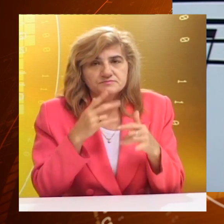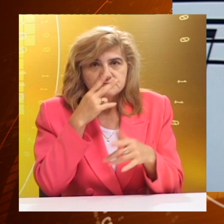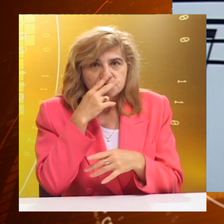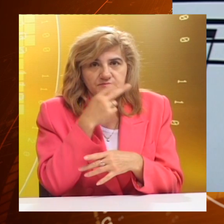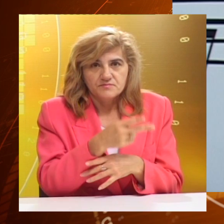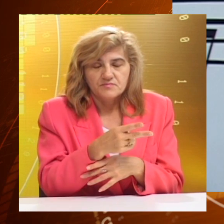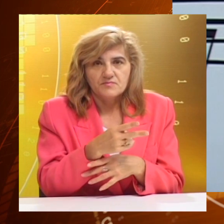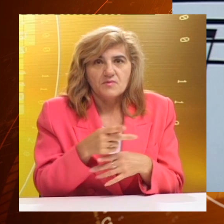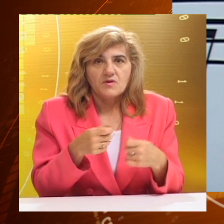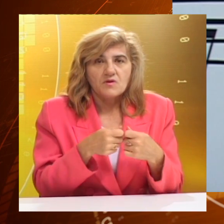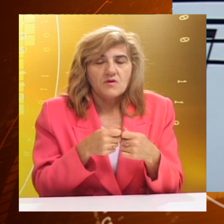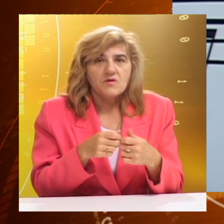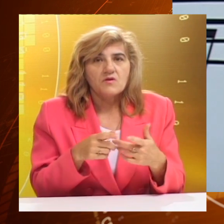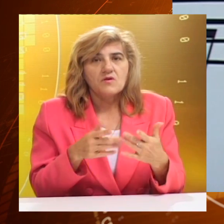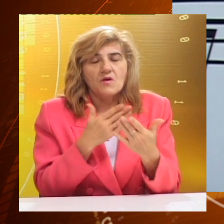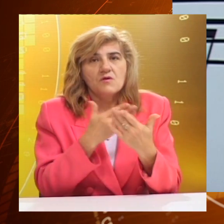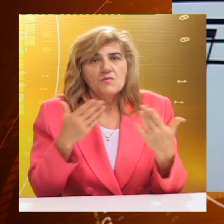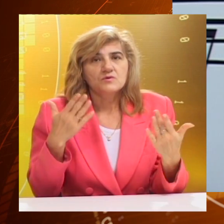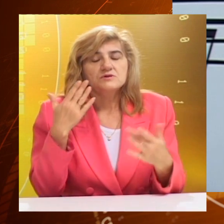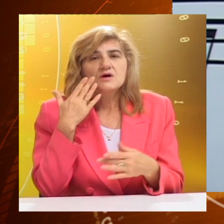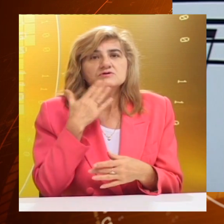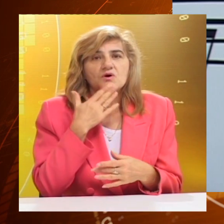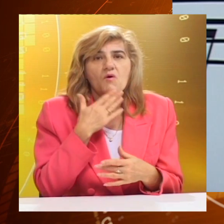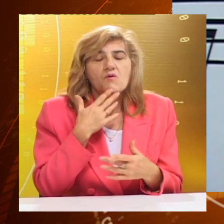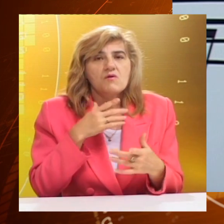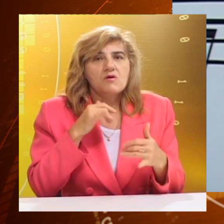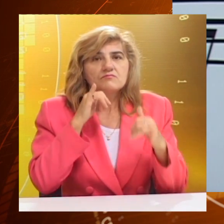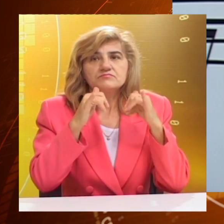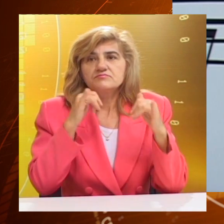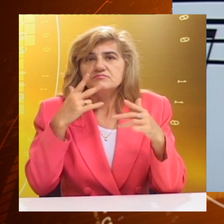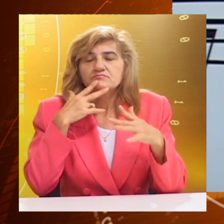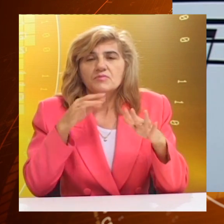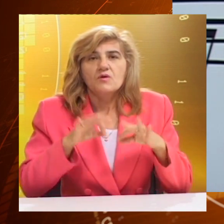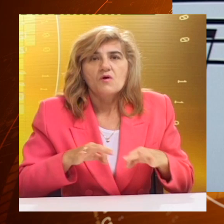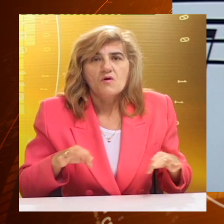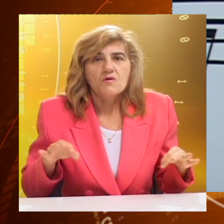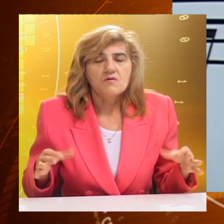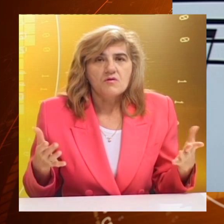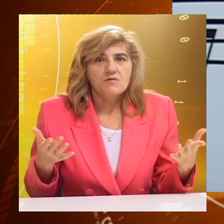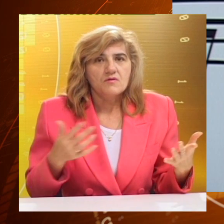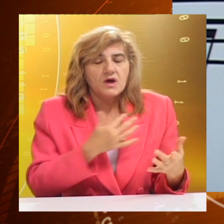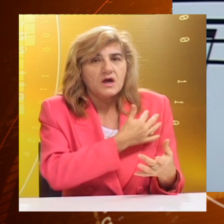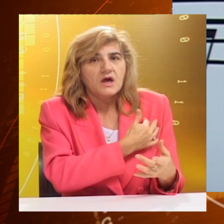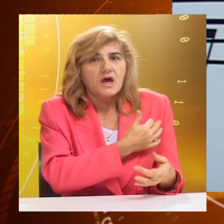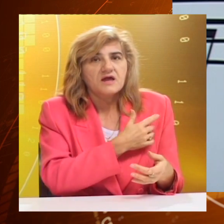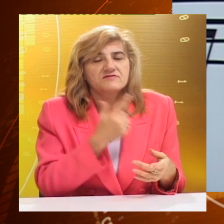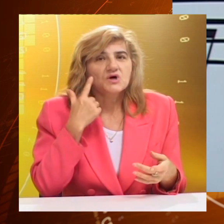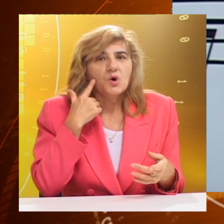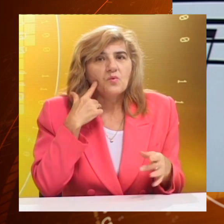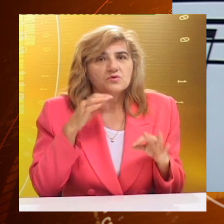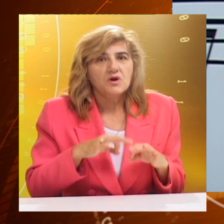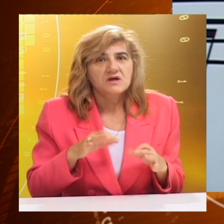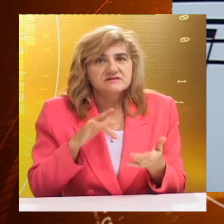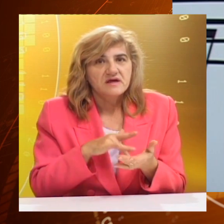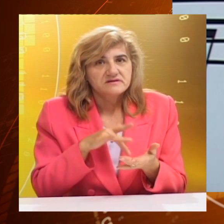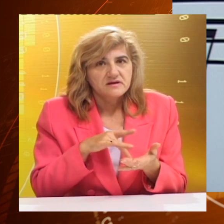posete institucija, kao što su muzej, muzička škola, Bunjevačko kolo, Hrvatski